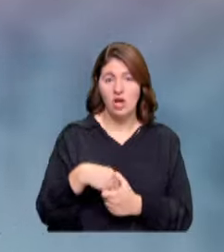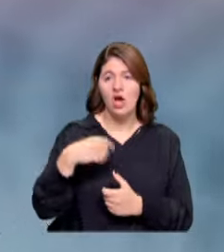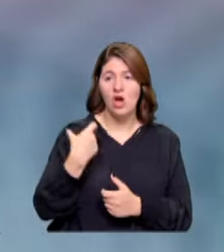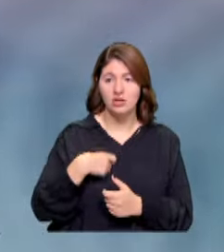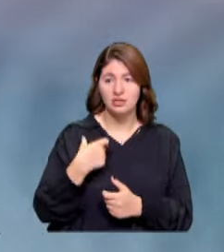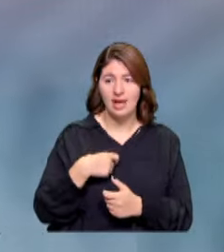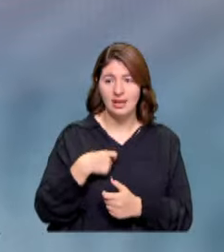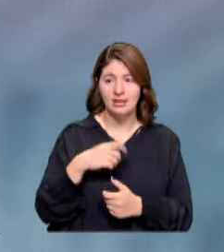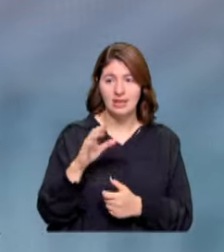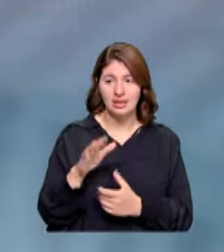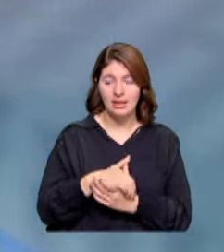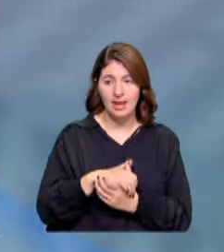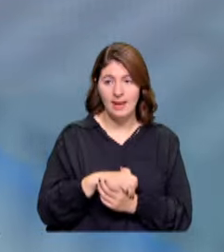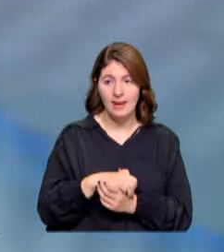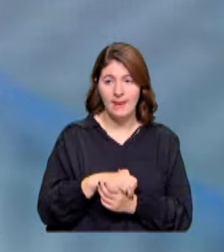özellikle